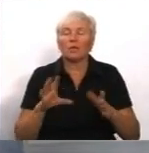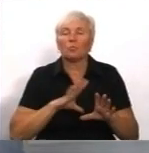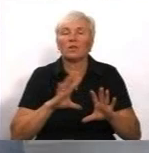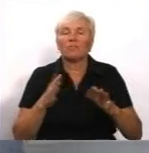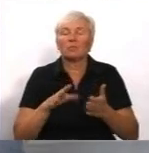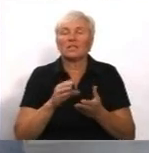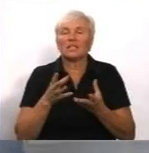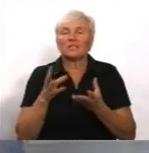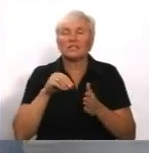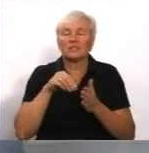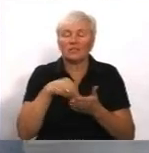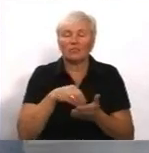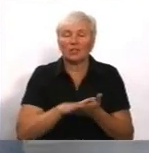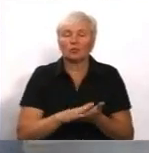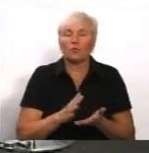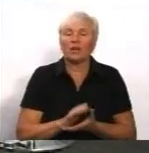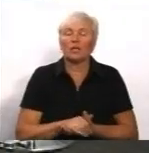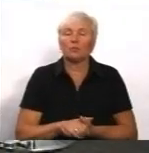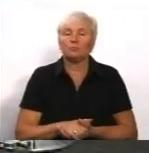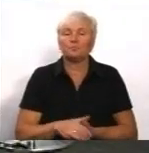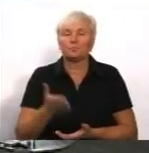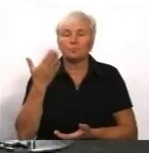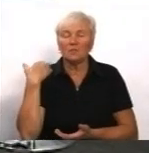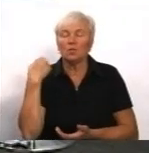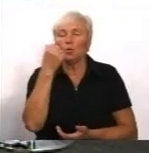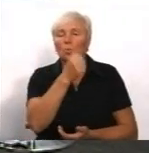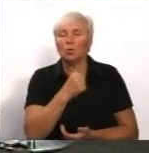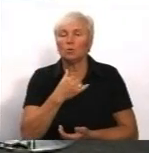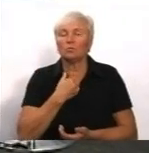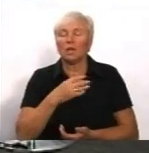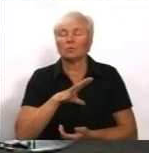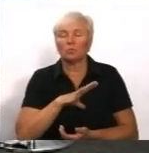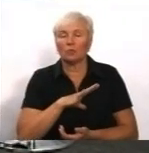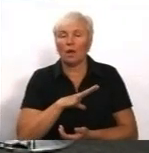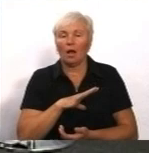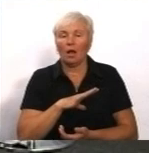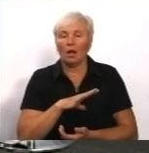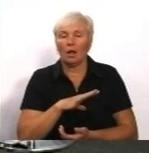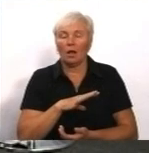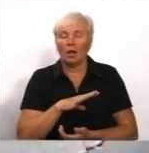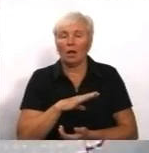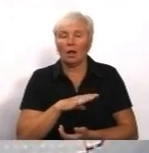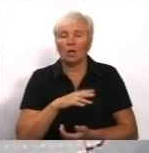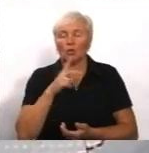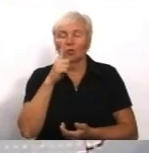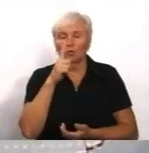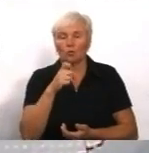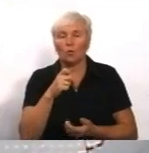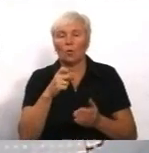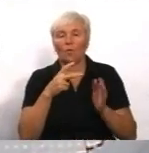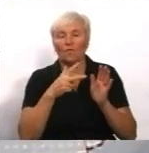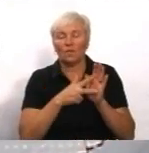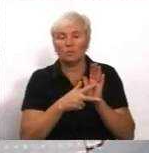яких продуктів нам боятися? Минулому році у нас була із 180 проб було